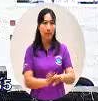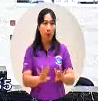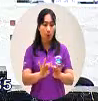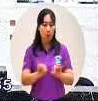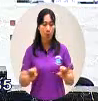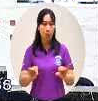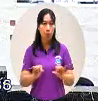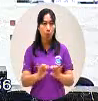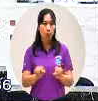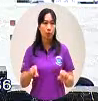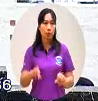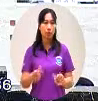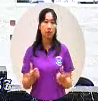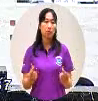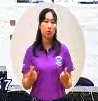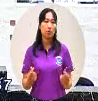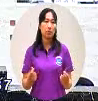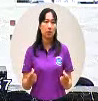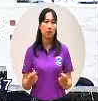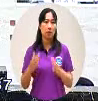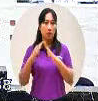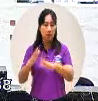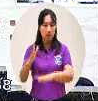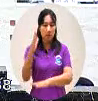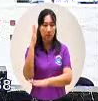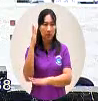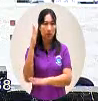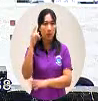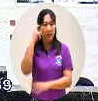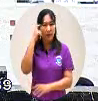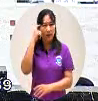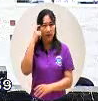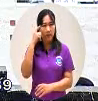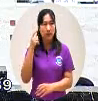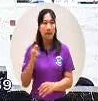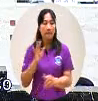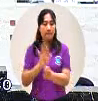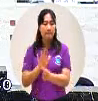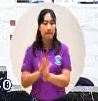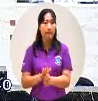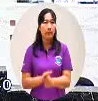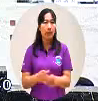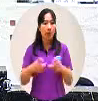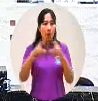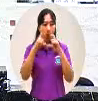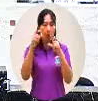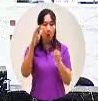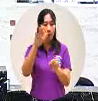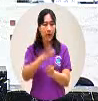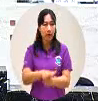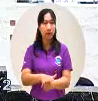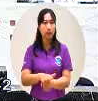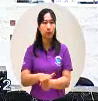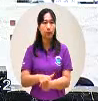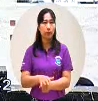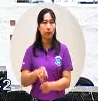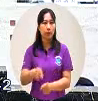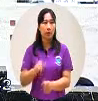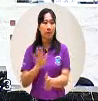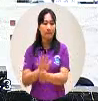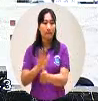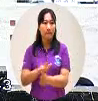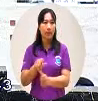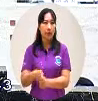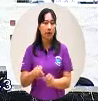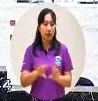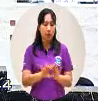思。咱是讲咱市政府是毋是有设法共回填，互人有一个完整的土地，安唔才对？啊，你怎啊